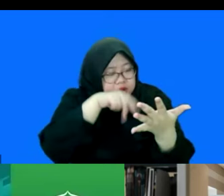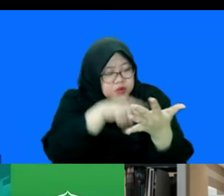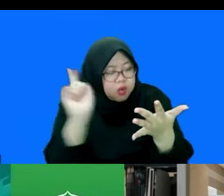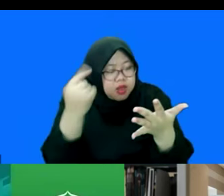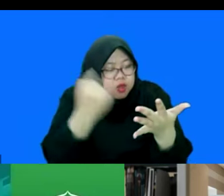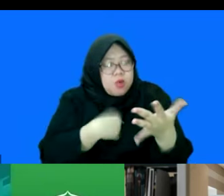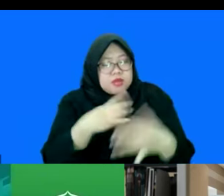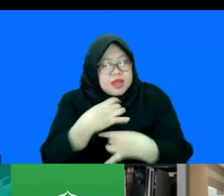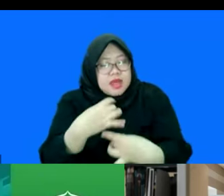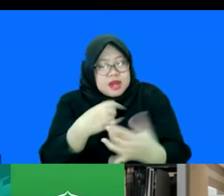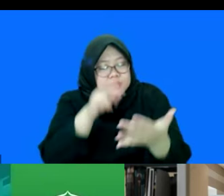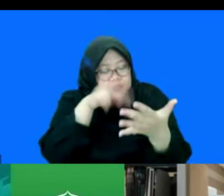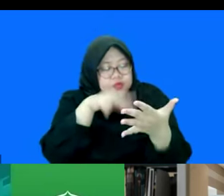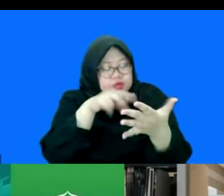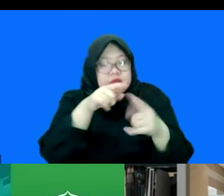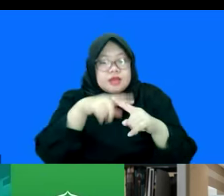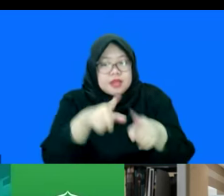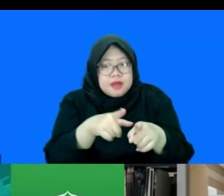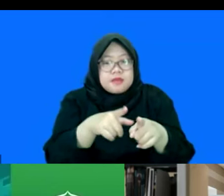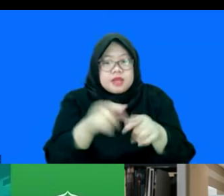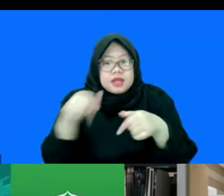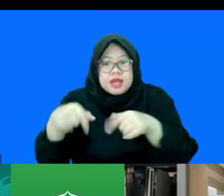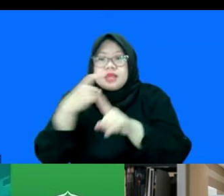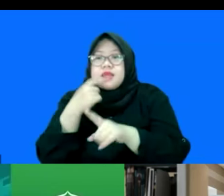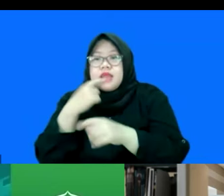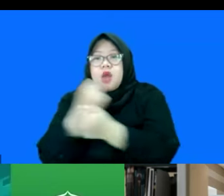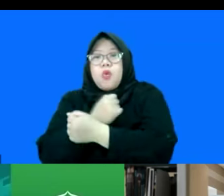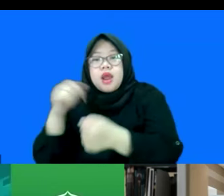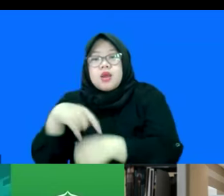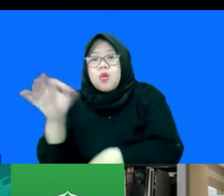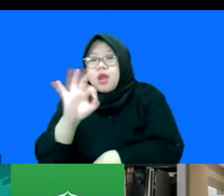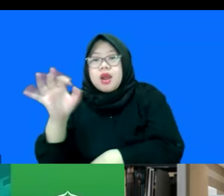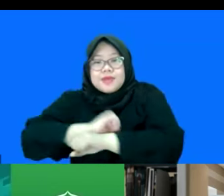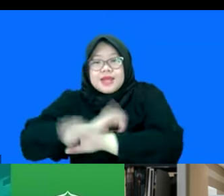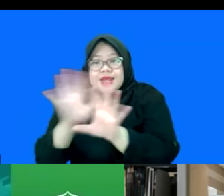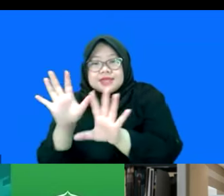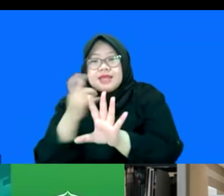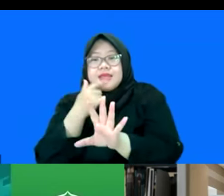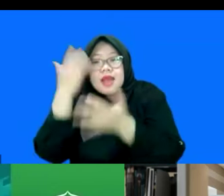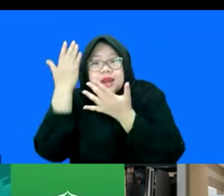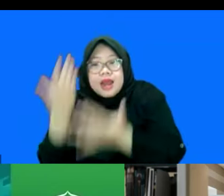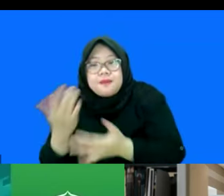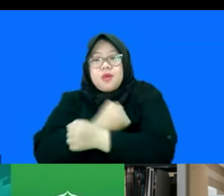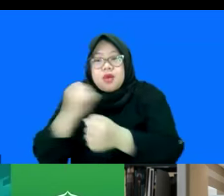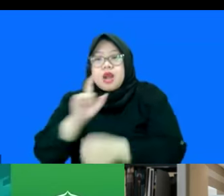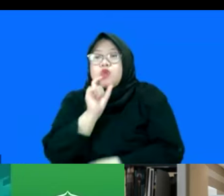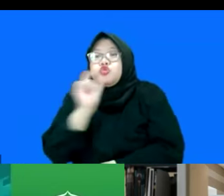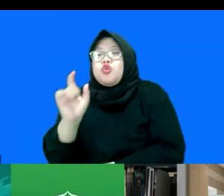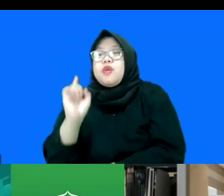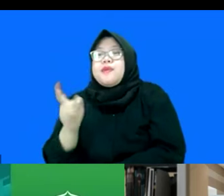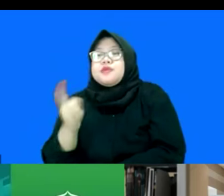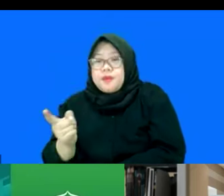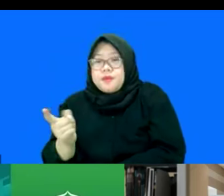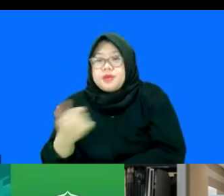cukup memberikan banyak insight. Tapi di pas bagian kewenangan itu tidak ada penjelasan mengenai kenapa kewenangan ini diusulkan. Jadi